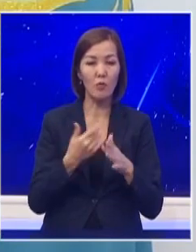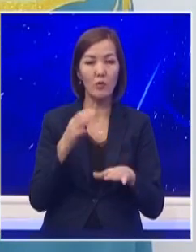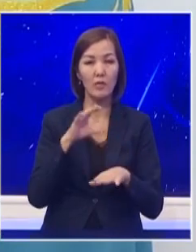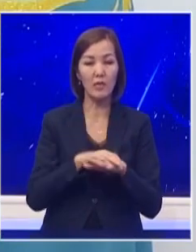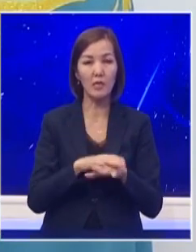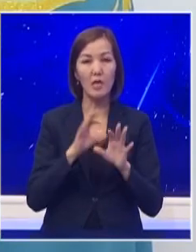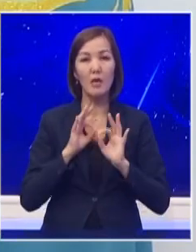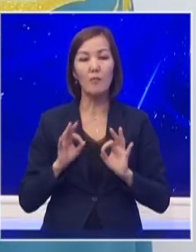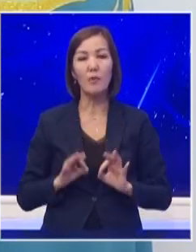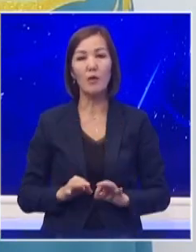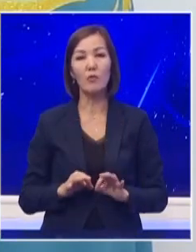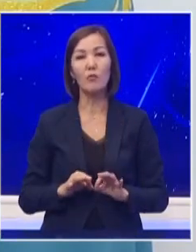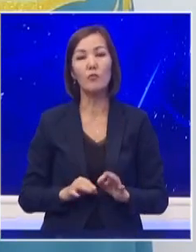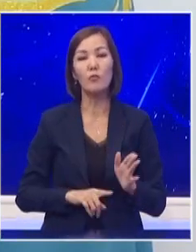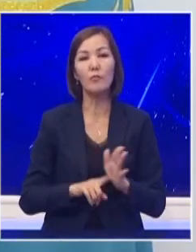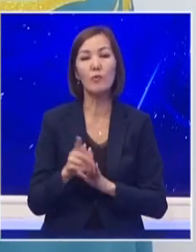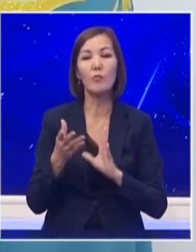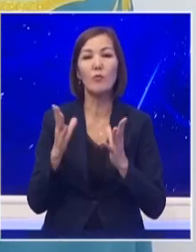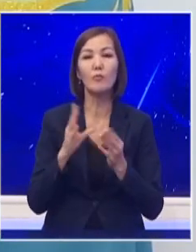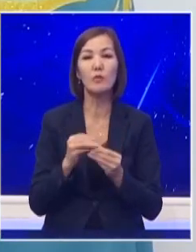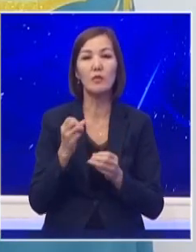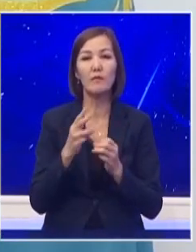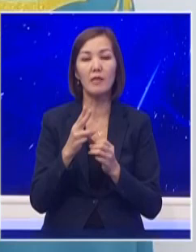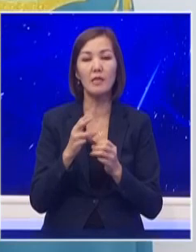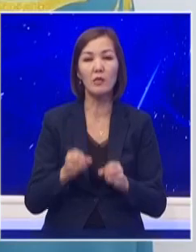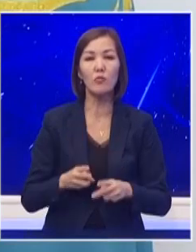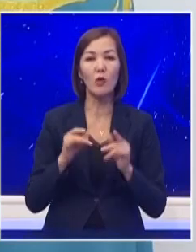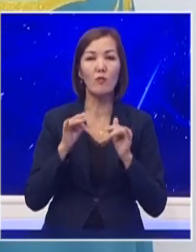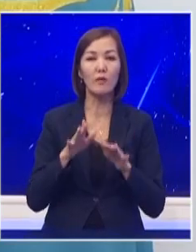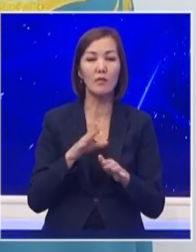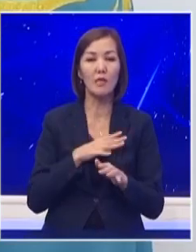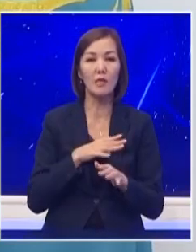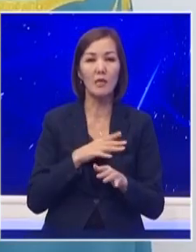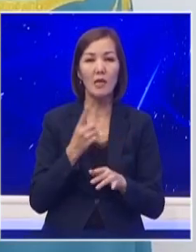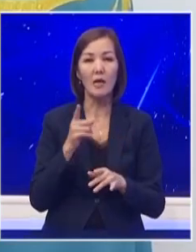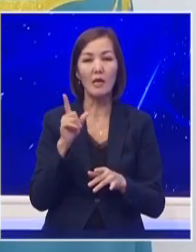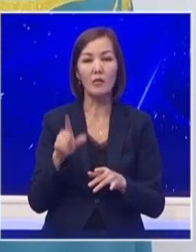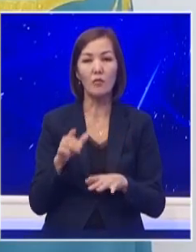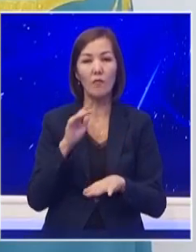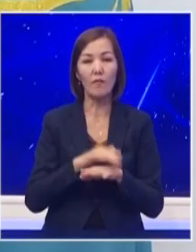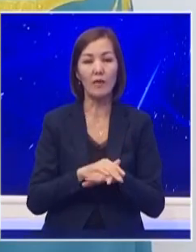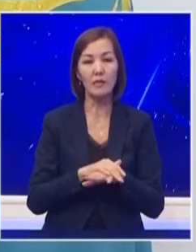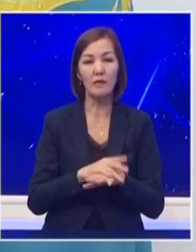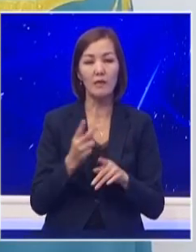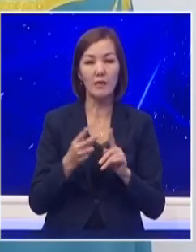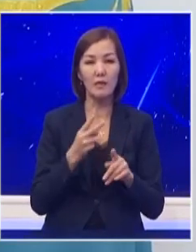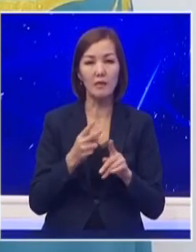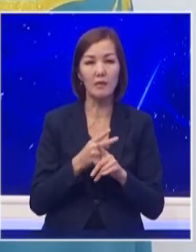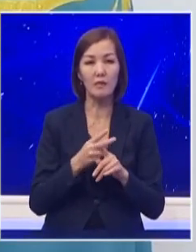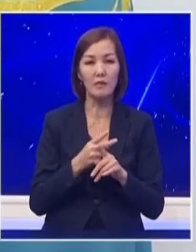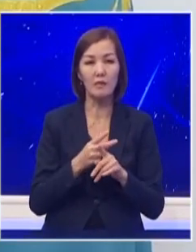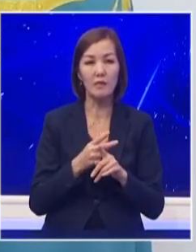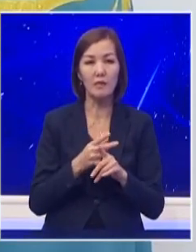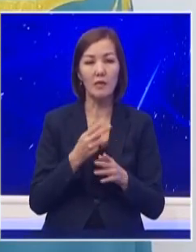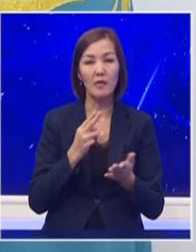прокуратуры района возбуждено в общей сложности 12 уголовных дел из них одно с фактами пыток и еще одно с